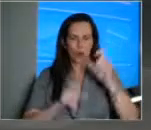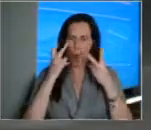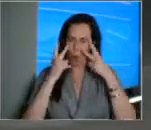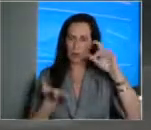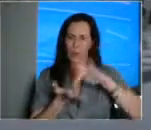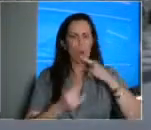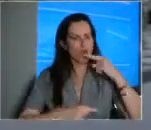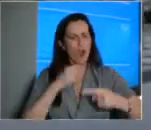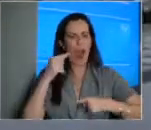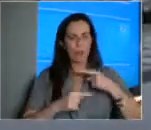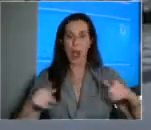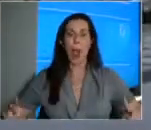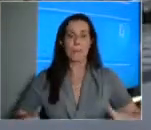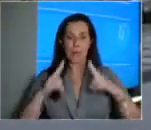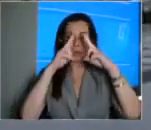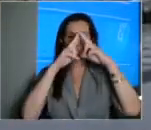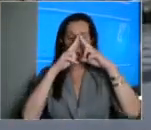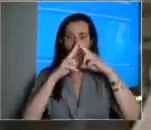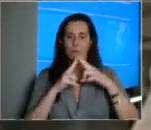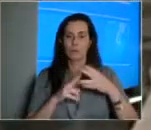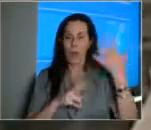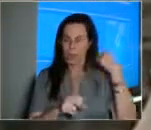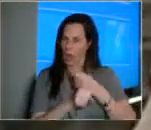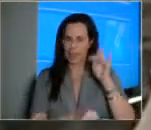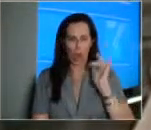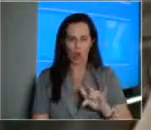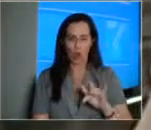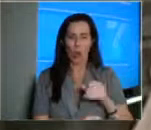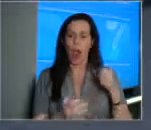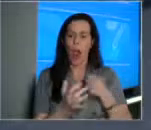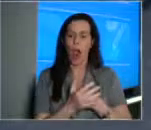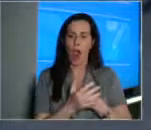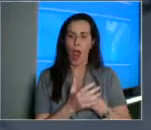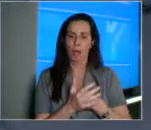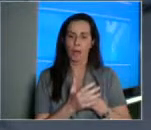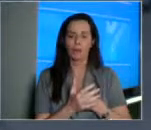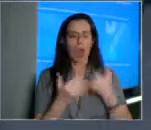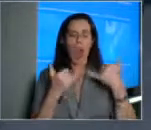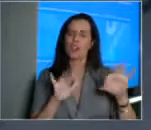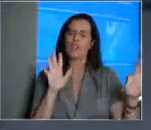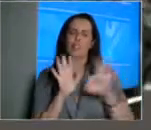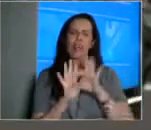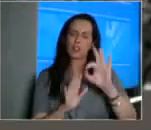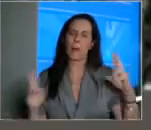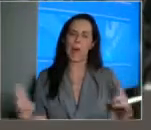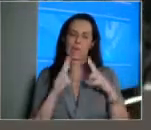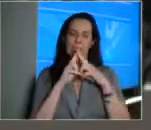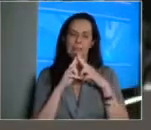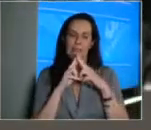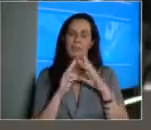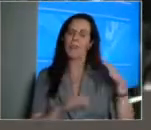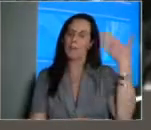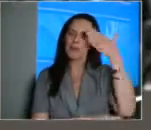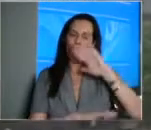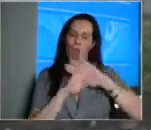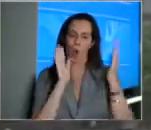הזה מדי שנה. המגדל שבנייתו עוררה בזמנו התנגדות רבה עד שנשקל לפרקו, הוא כיום סימן העיקר של העיר ושל מדינת